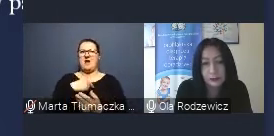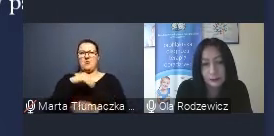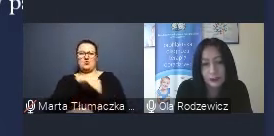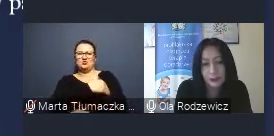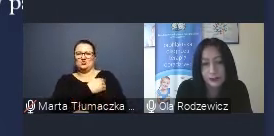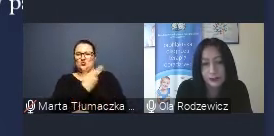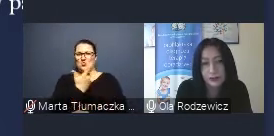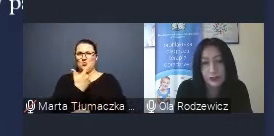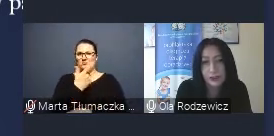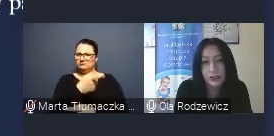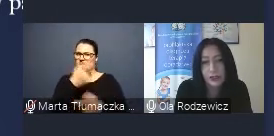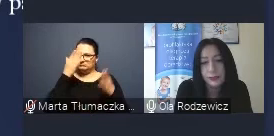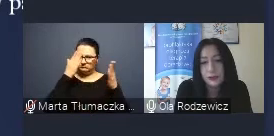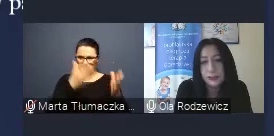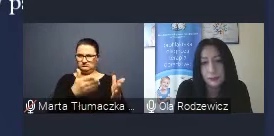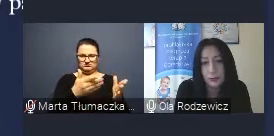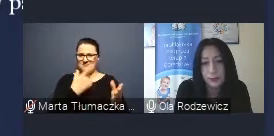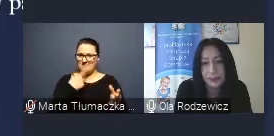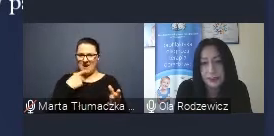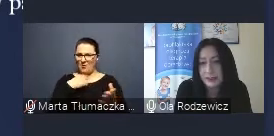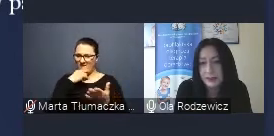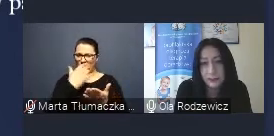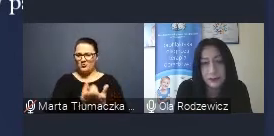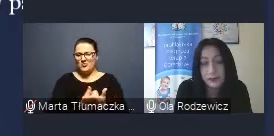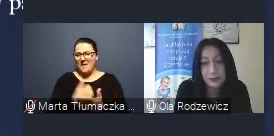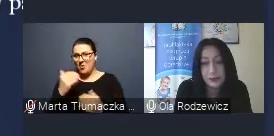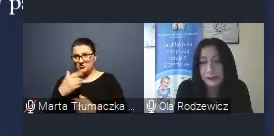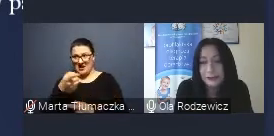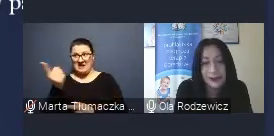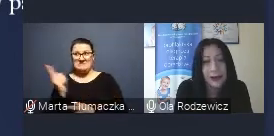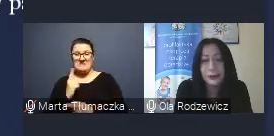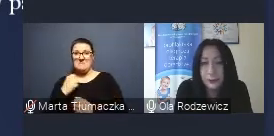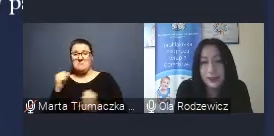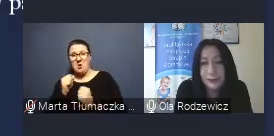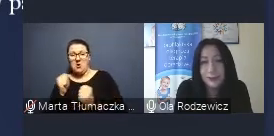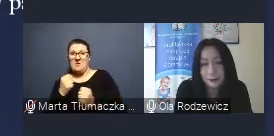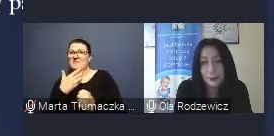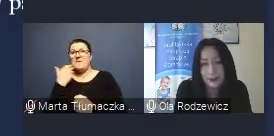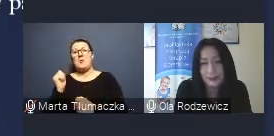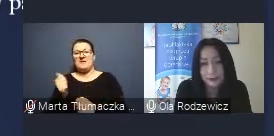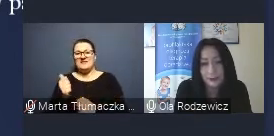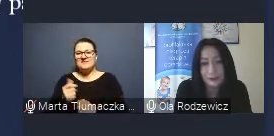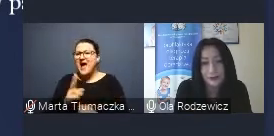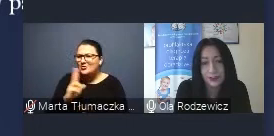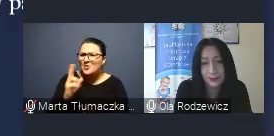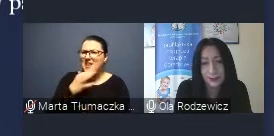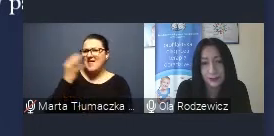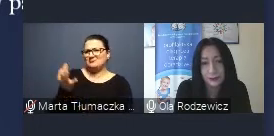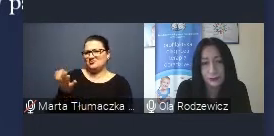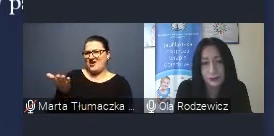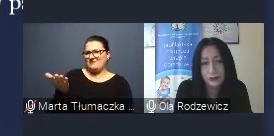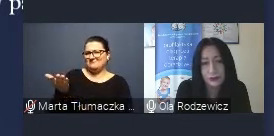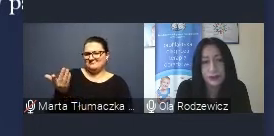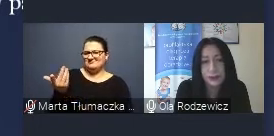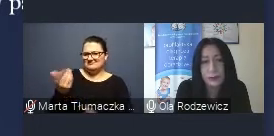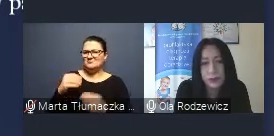takiego lęku przed tym, że może nie mam kompetencji. Chcę wam powiedzieć, kto ma lepsze kompetencje do rozwijania